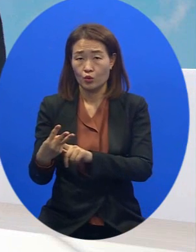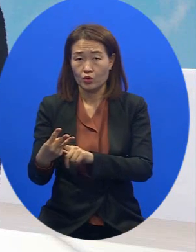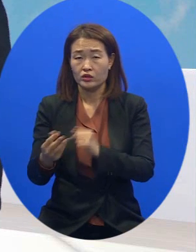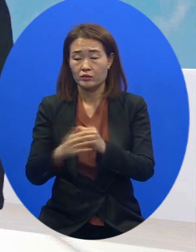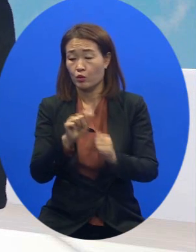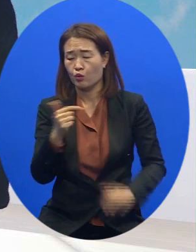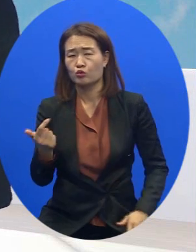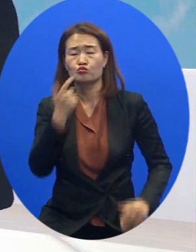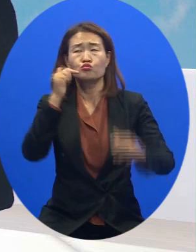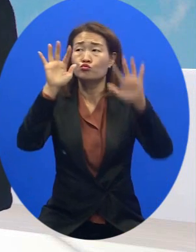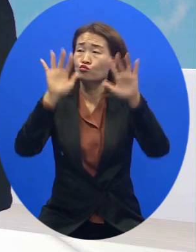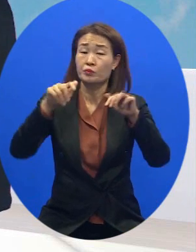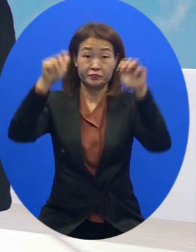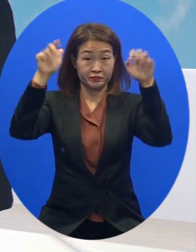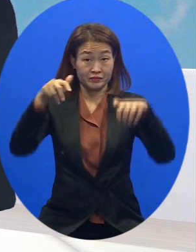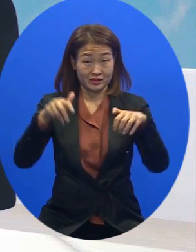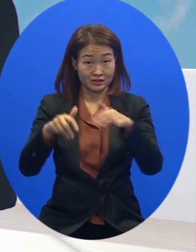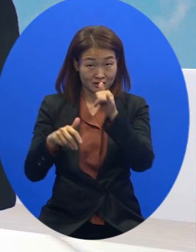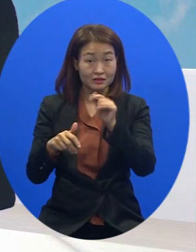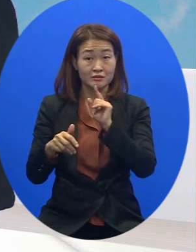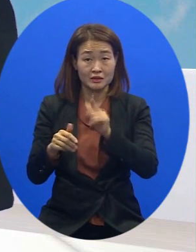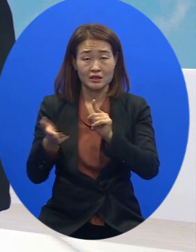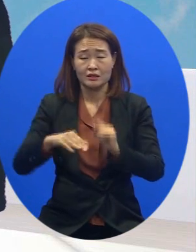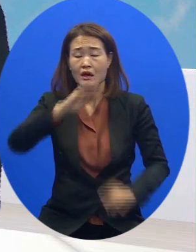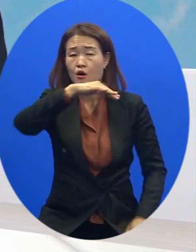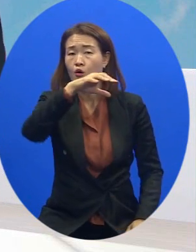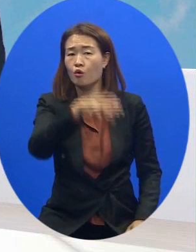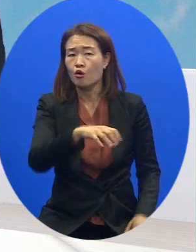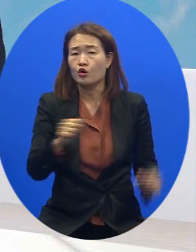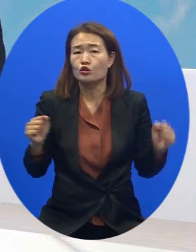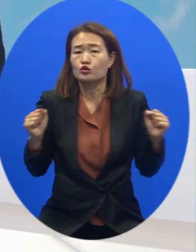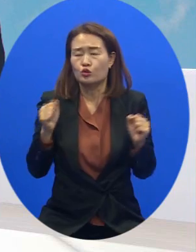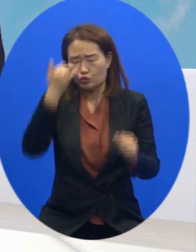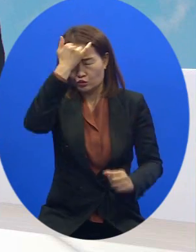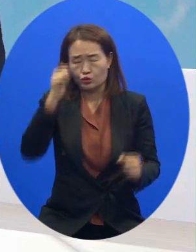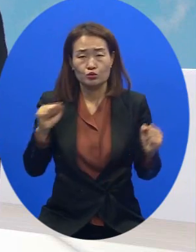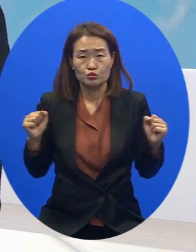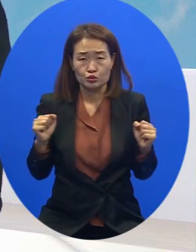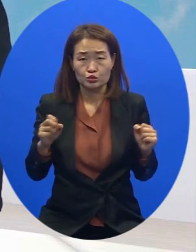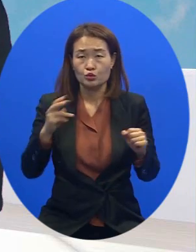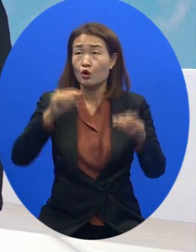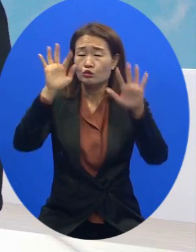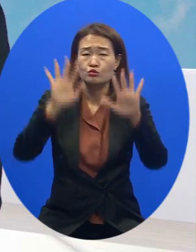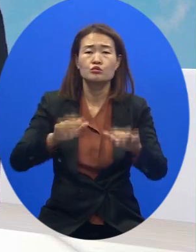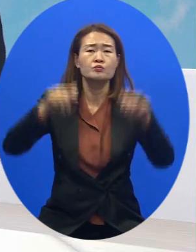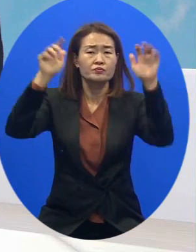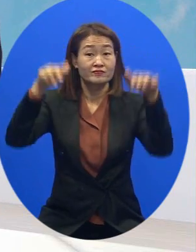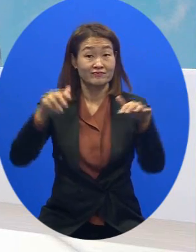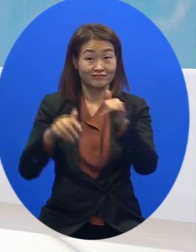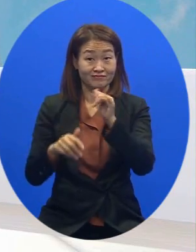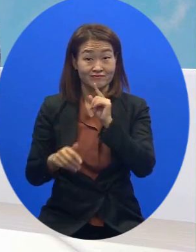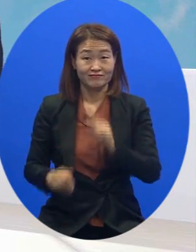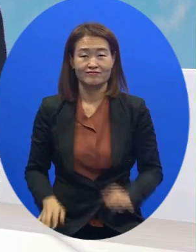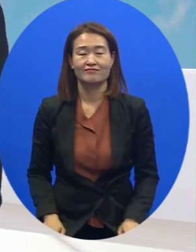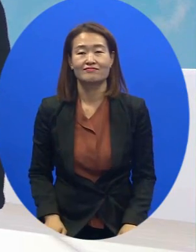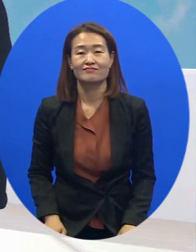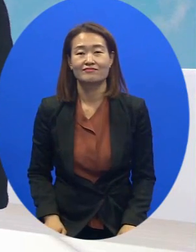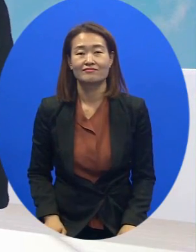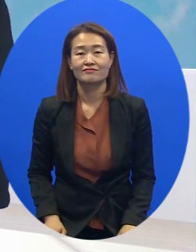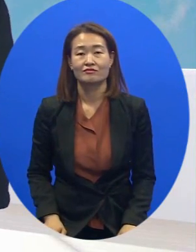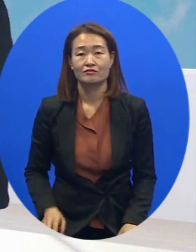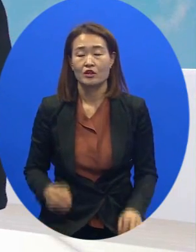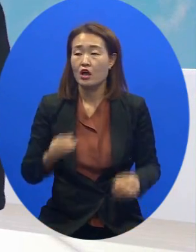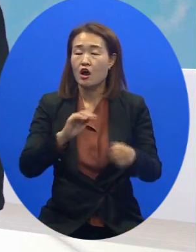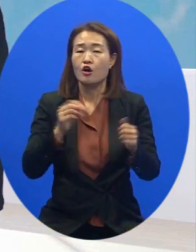눈이나 비가 조금 내리겠는데요. 영서 남부와 충청 북부에도 눈 날리거나 빗방울 떨어지는 곳 있겠습니다.